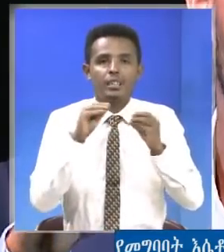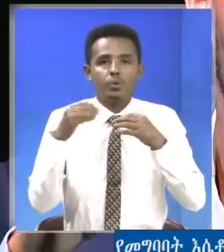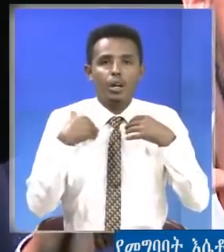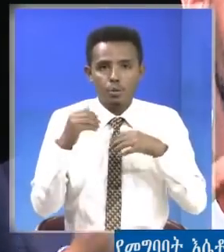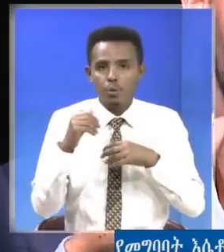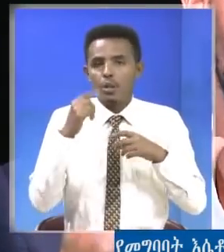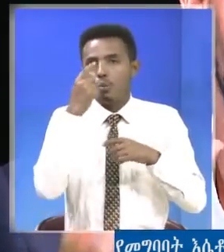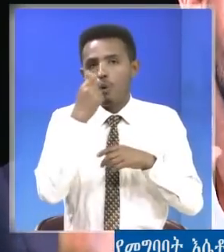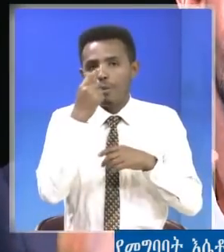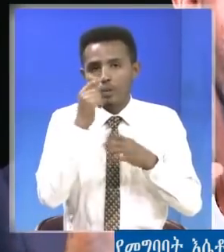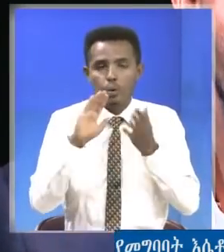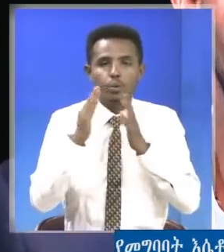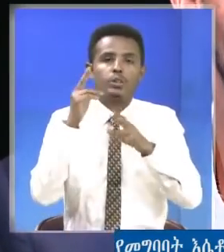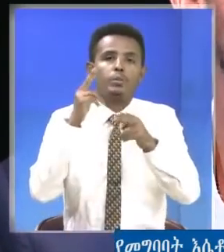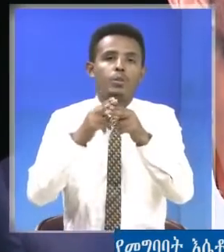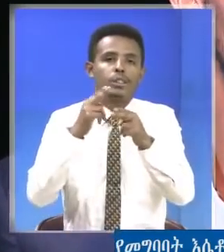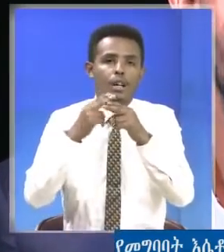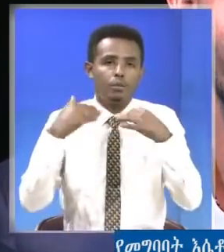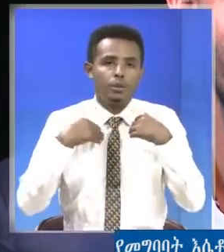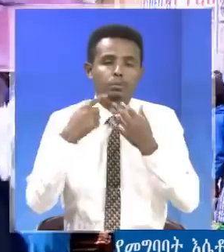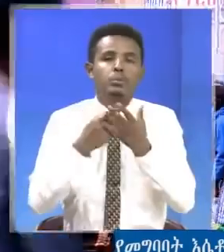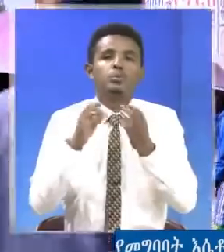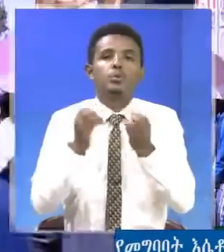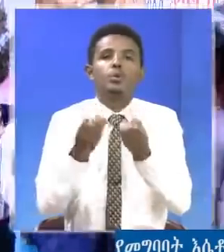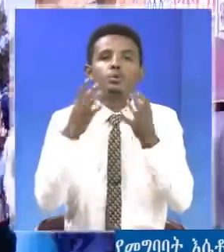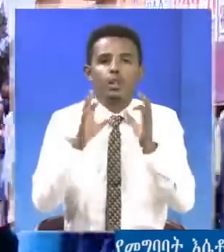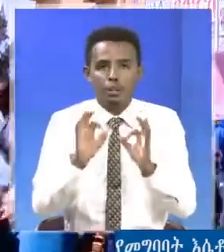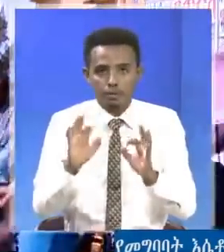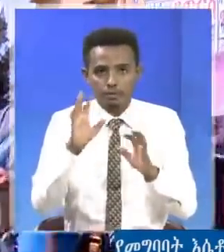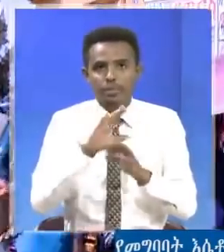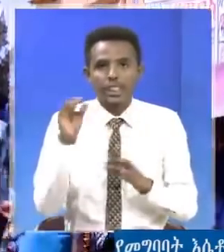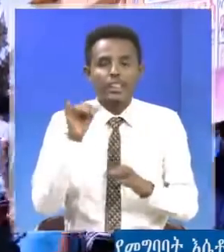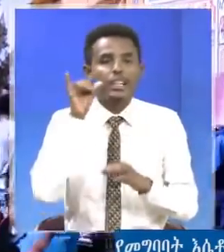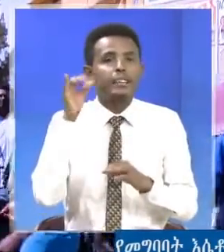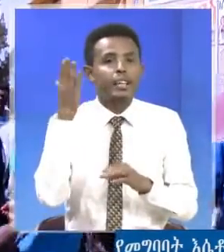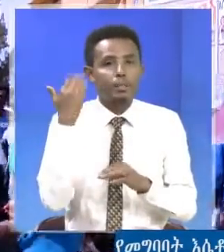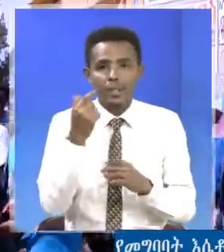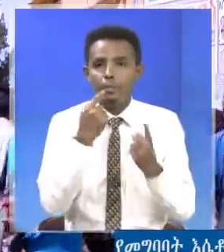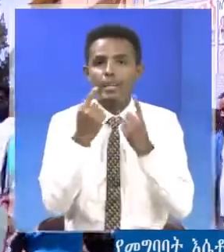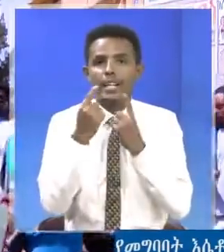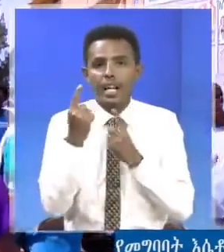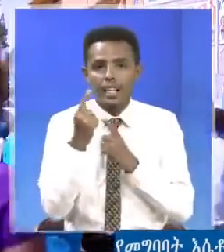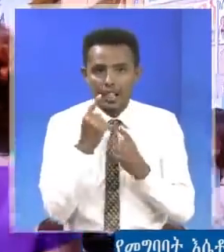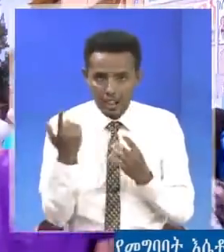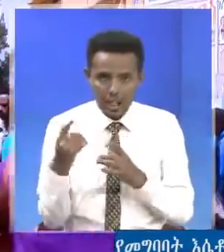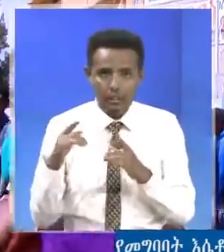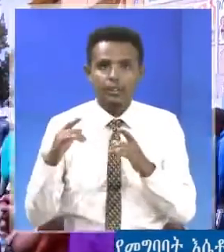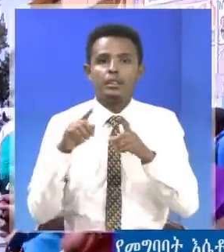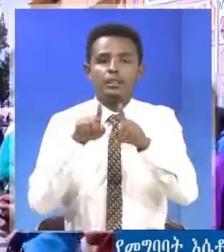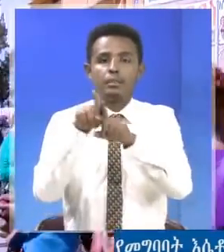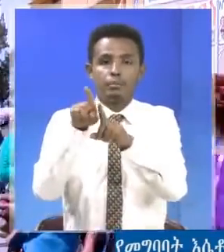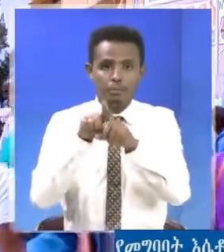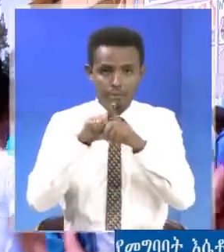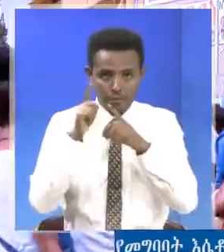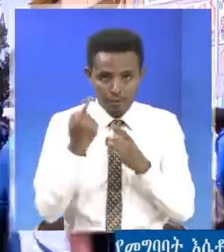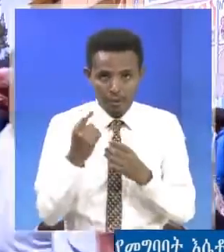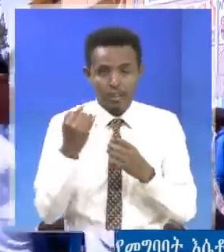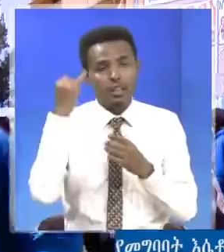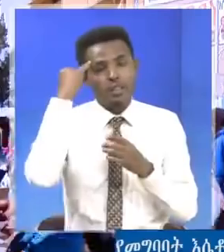የሆኑ ሰዎች አሉ፣ አንዳንድ ማለት ነው። ግን የሉም ብዙዎቹ። ትናንት የነበሩን የመነጋገርና በጥቅሻ የመግባባት ሴቶቻችን